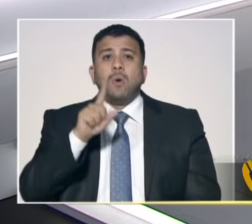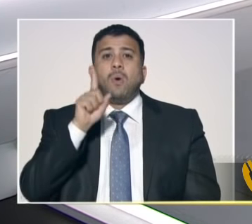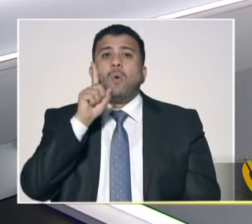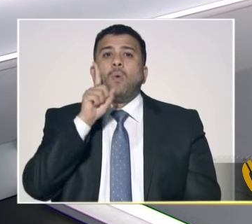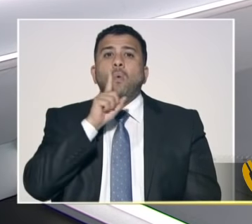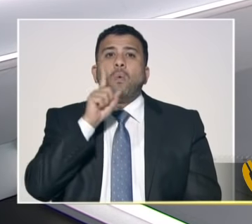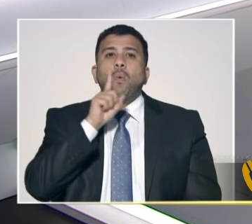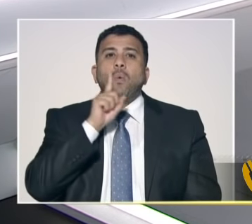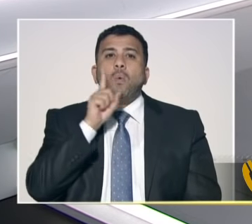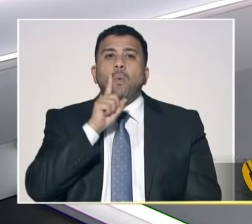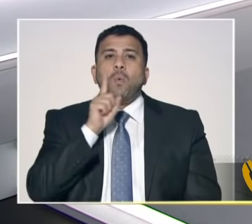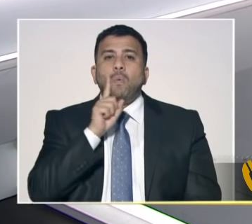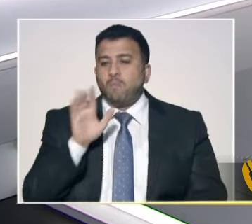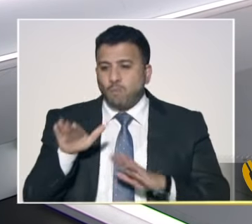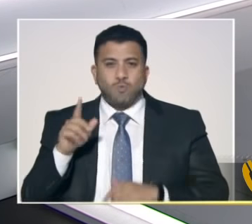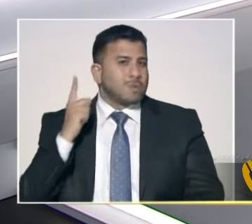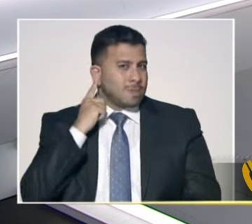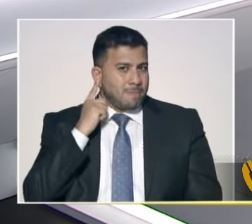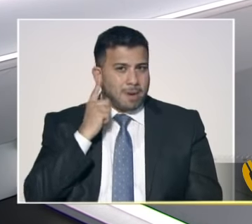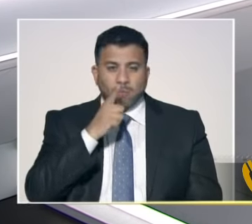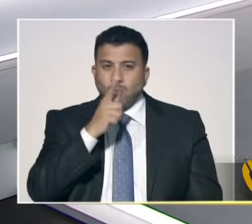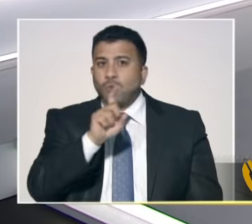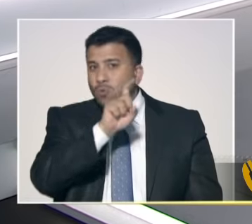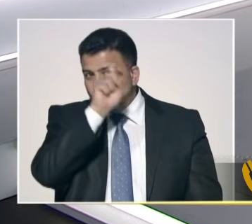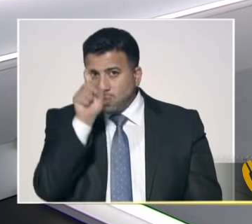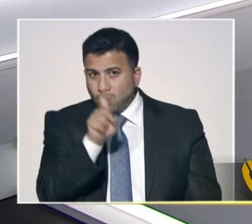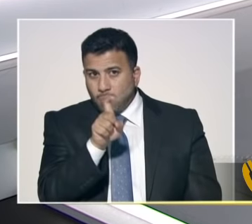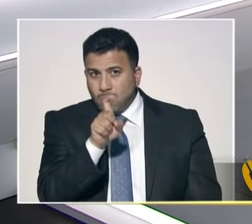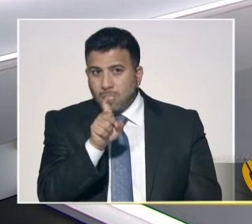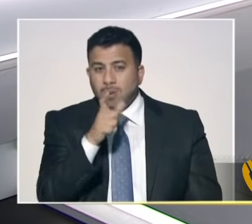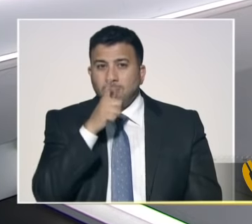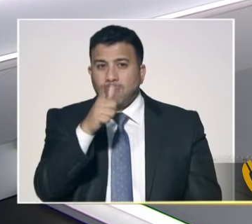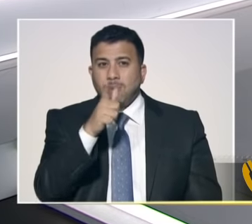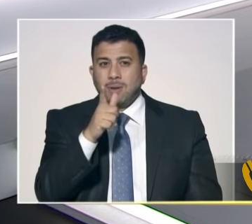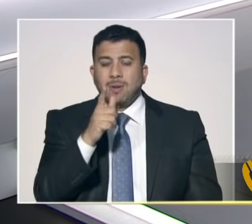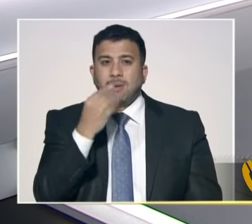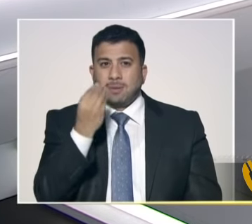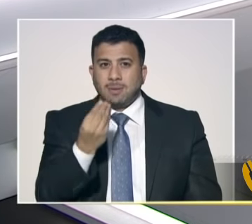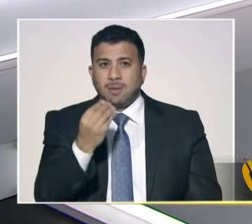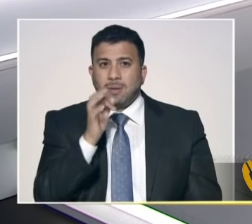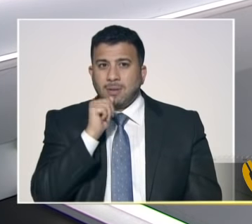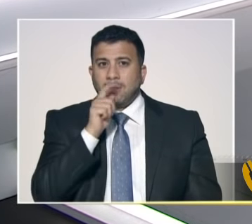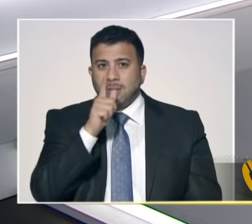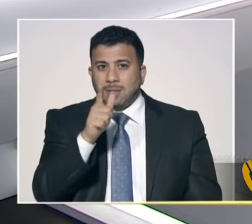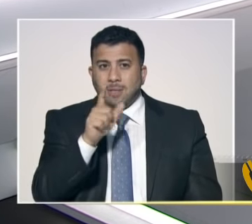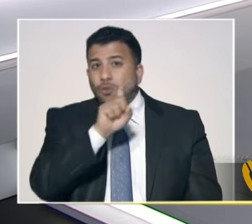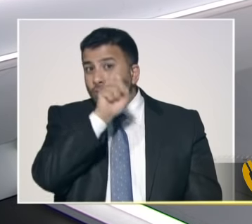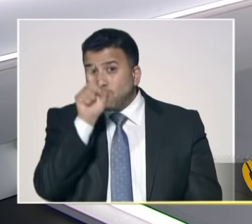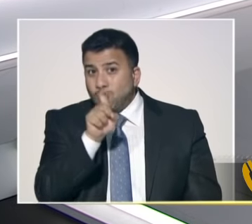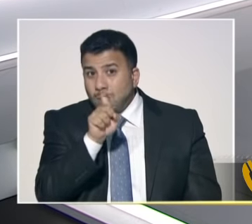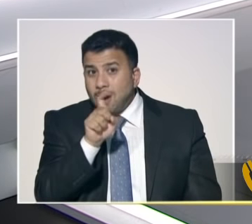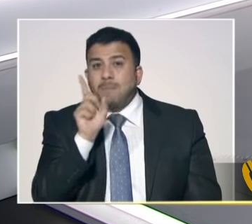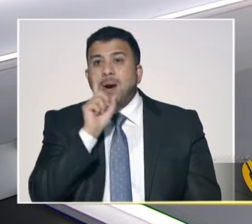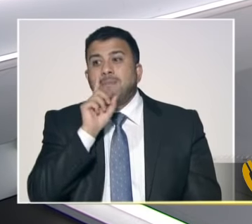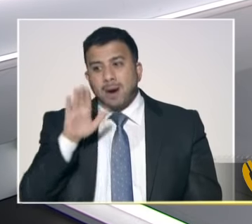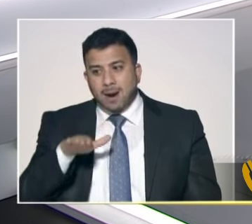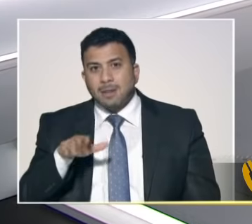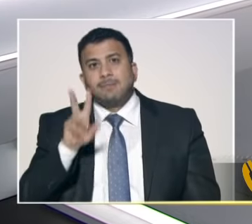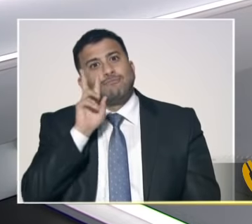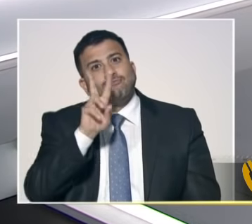لك سؤال. تفضل. بس يا شيخ بعض الأسئلة الوالدة تأخذ بها وبعضها لا، يعني اللي ما يوافقها. الله يحفظنا